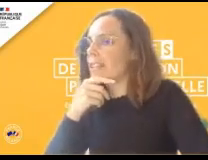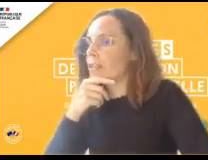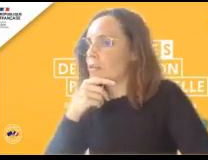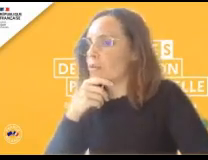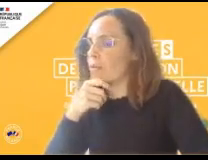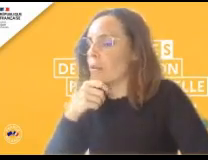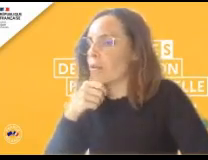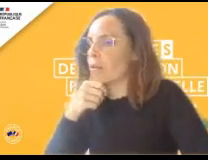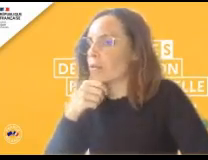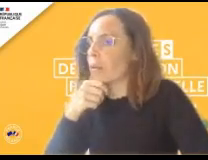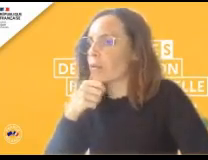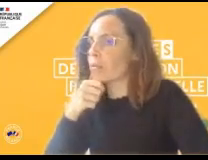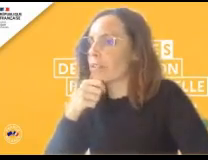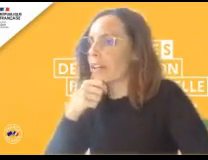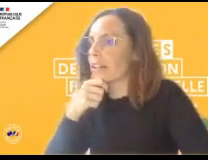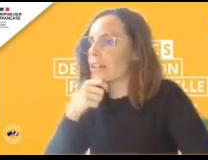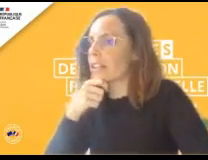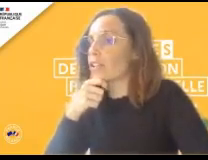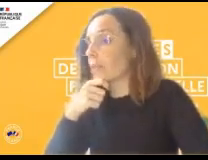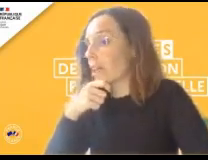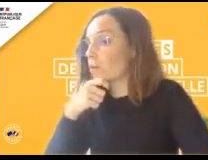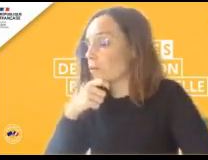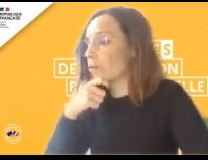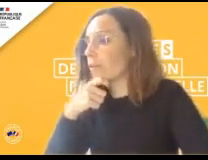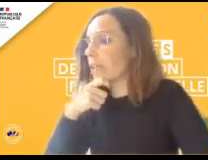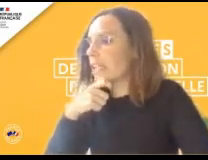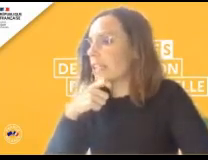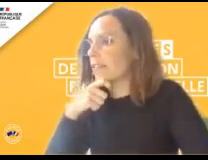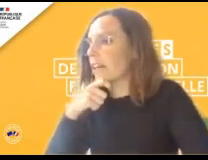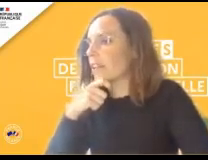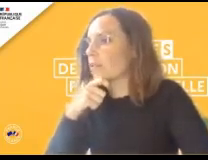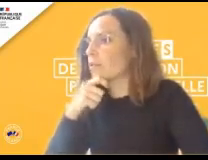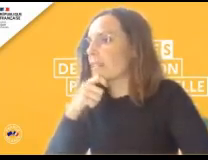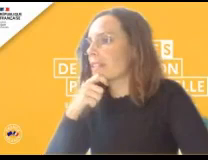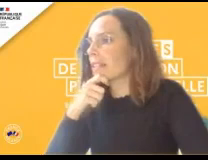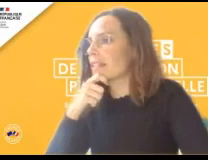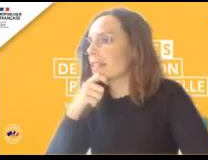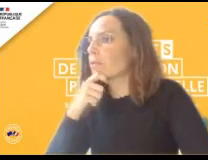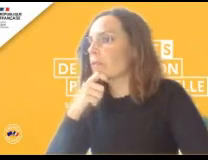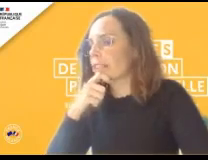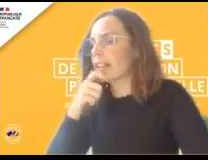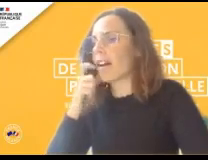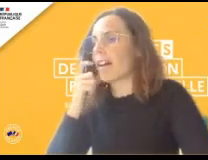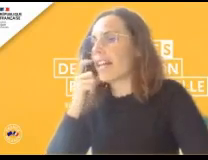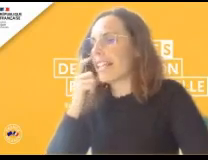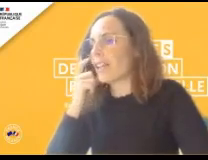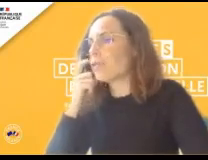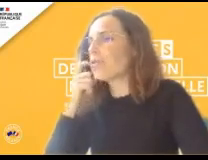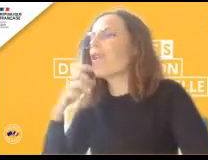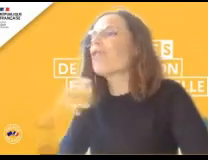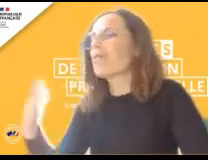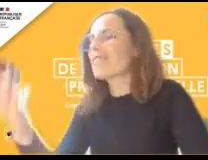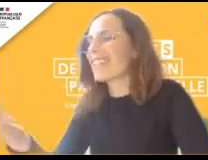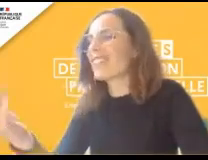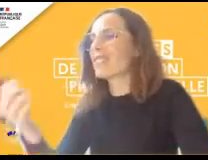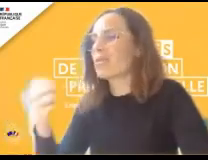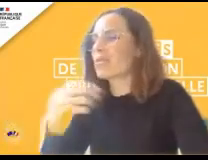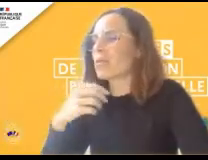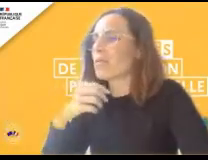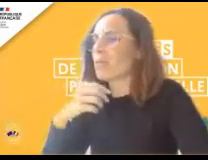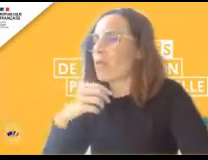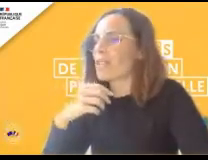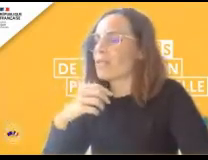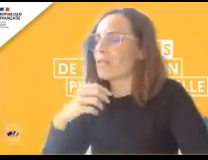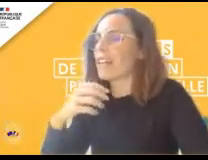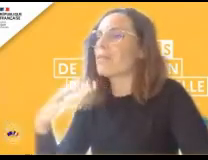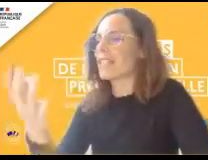peut être intéressant justement de prendre contact avec la Chambre d'agriculture qui va être spécialisée, en tout cas qui a du coup un conseil en